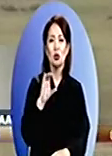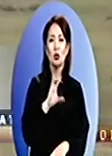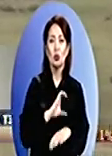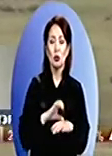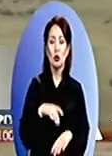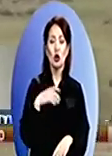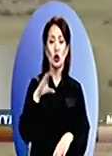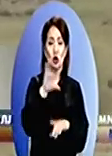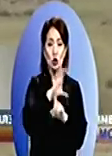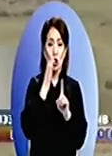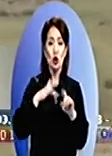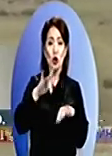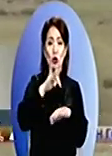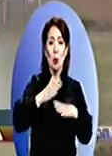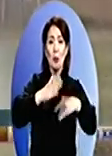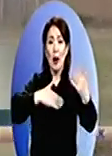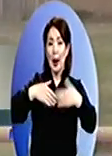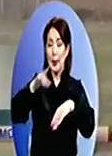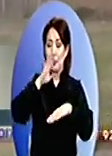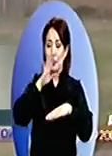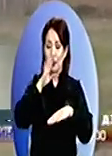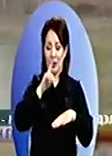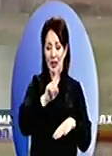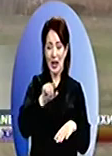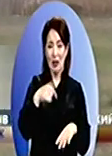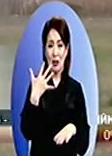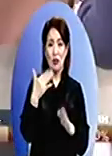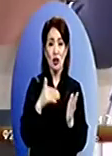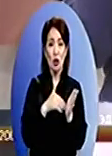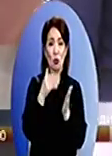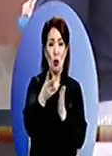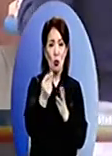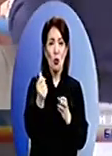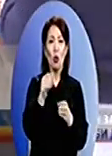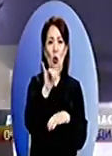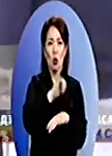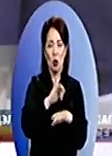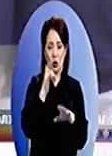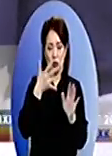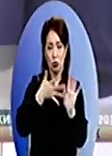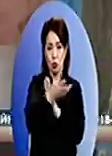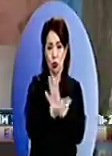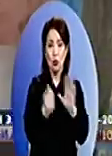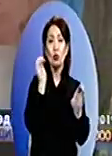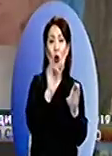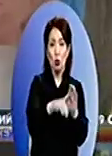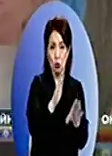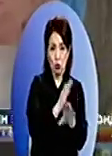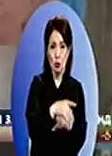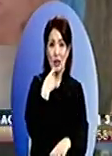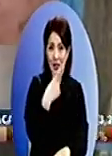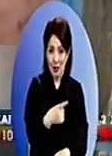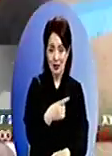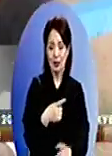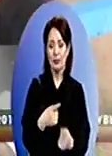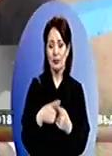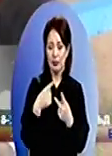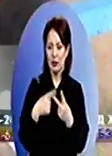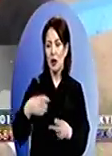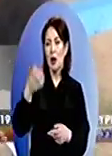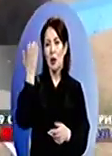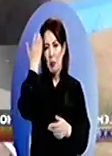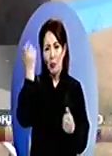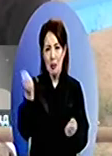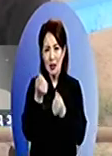1.5 тэрбум төгрөгийг ирэх оны улсын төсөвт суулгасан гэдгийг их хурлын гишүүн хэлж байсан юм а. Мөн засгийн газраас малчтыг дэмжих ямар бодлого